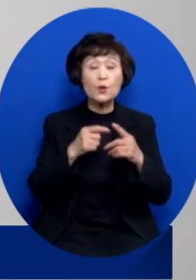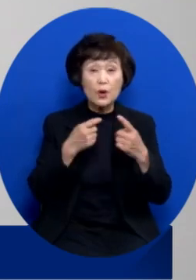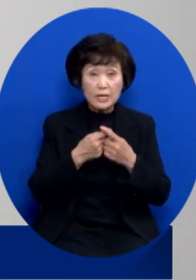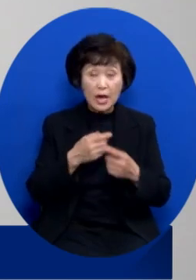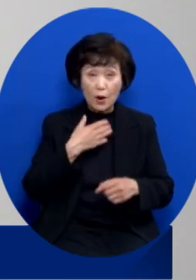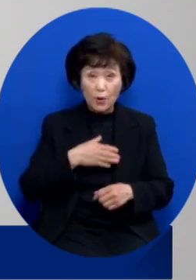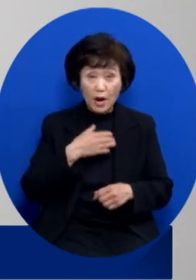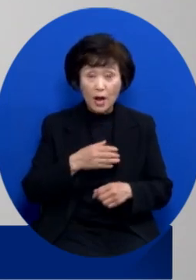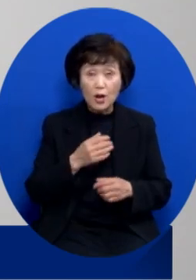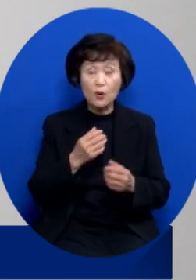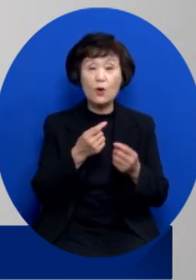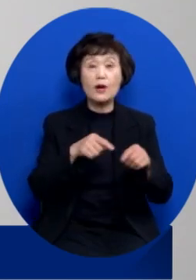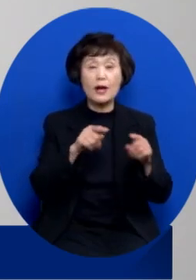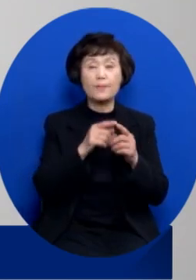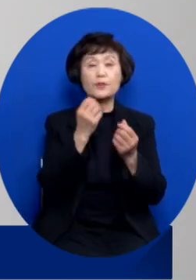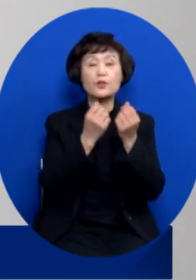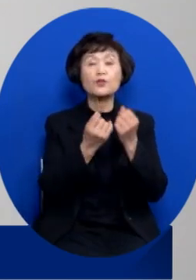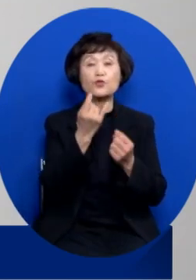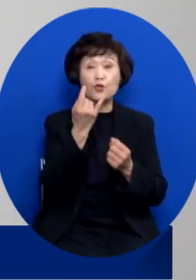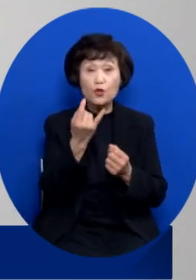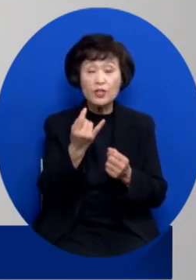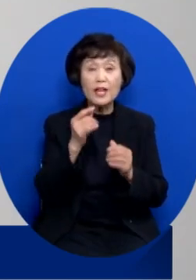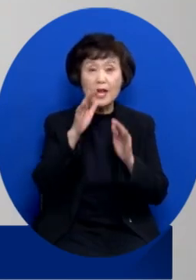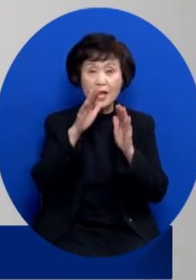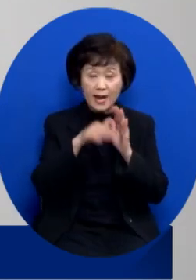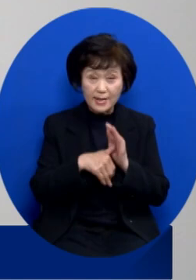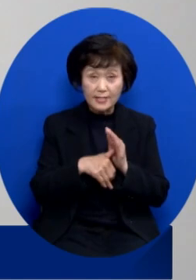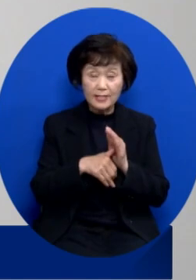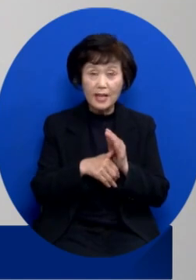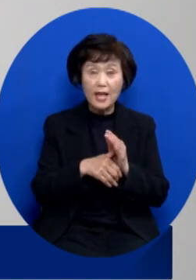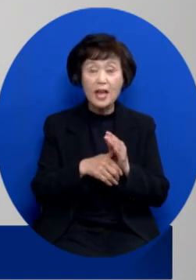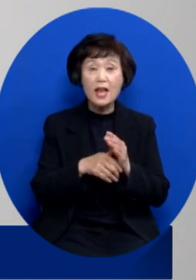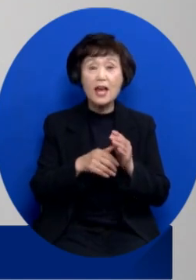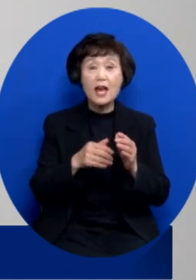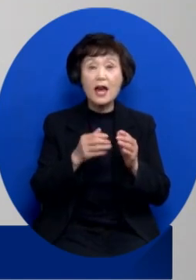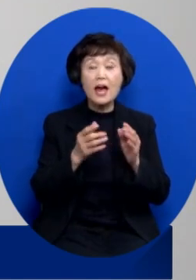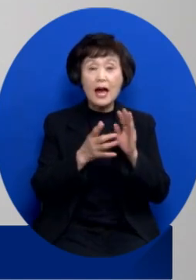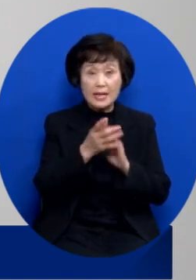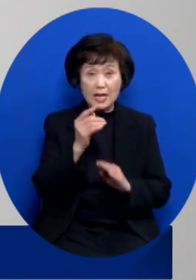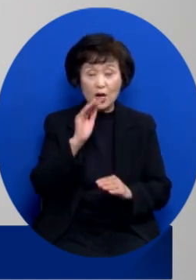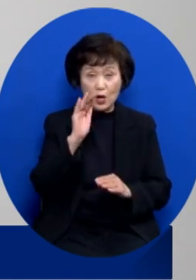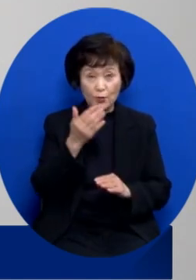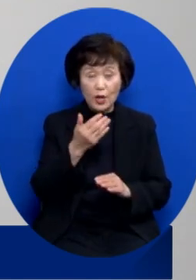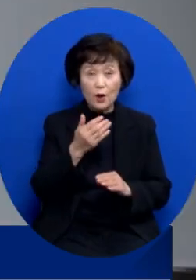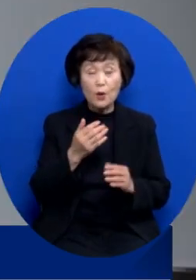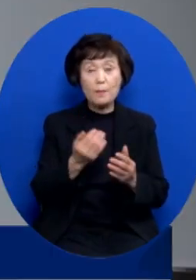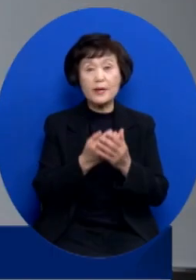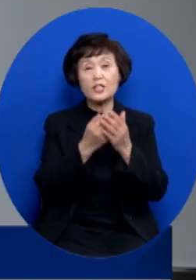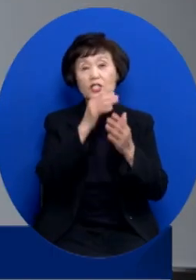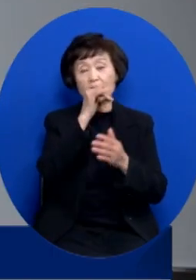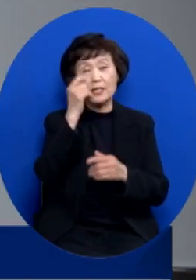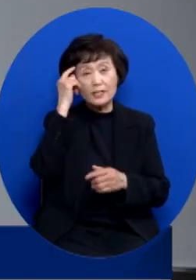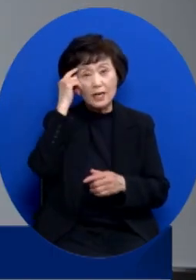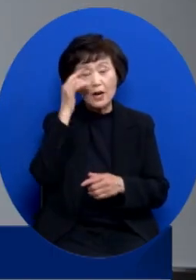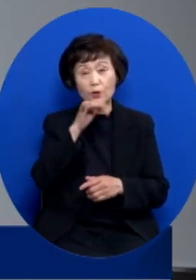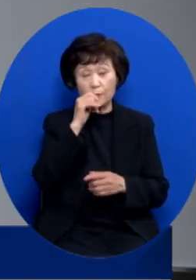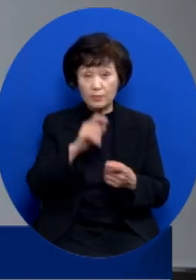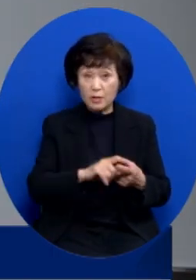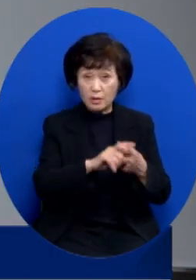하면 아마 그런 발걸음이 또 점점 나아갈 수 있으리라고 생각하고요. 이